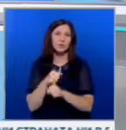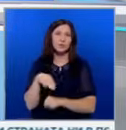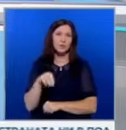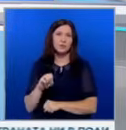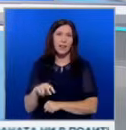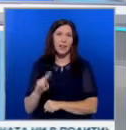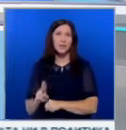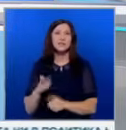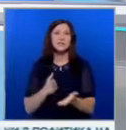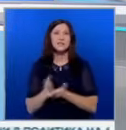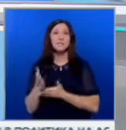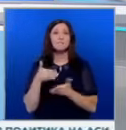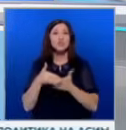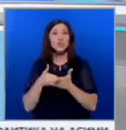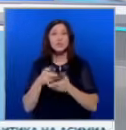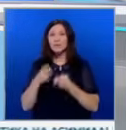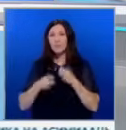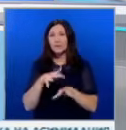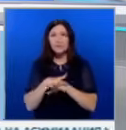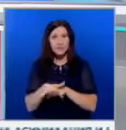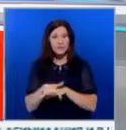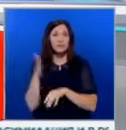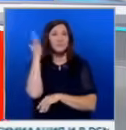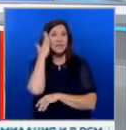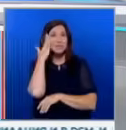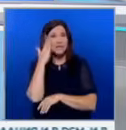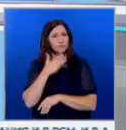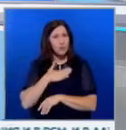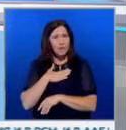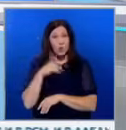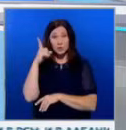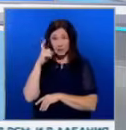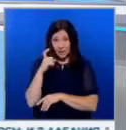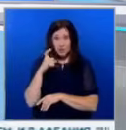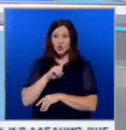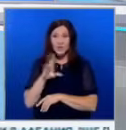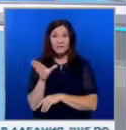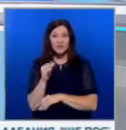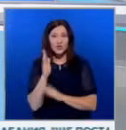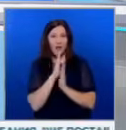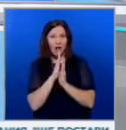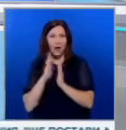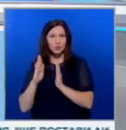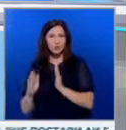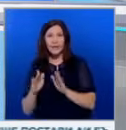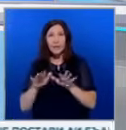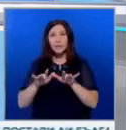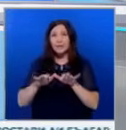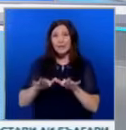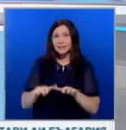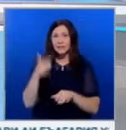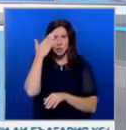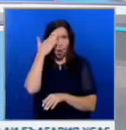са сред причините за проблемите с системата. В министерството имало сигнали, че не всички картотеки дигитализират